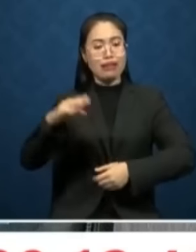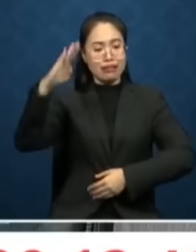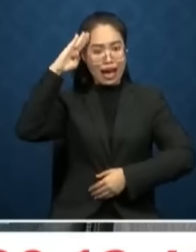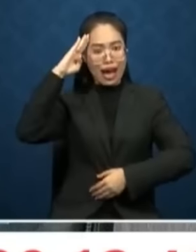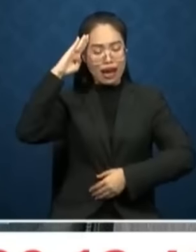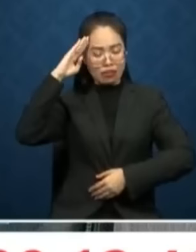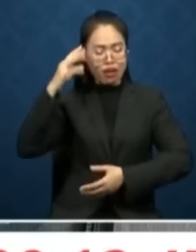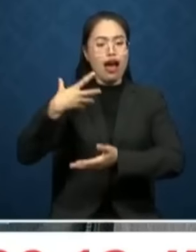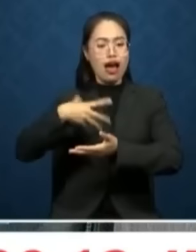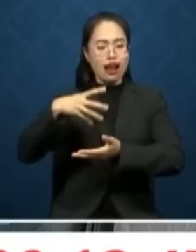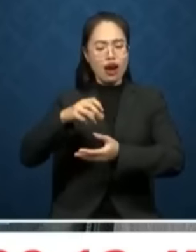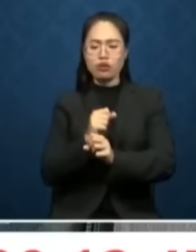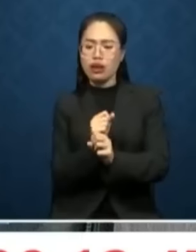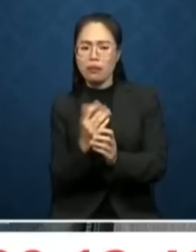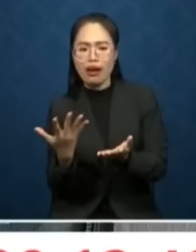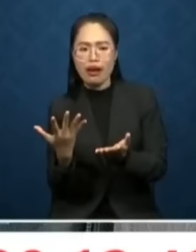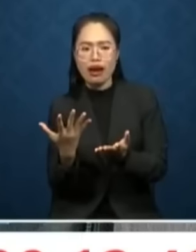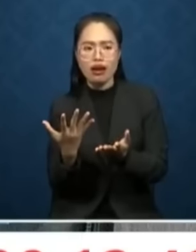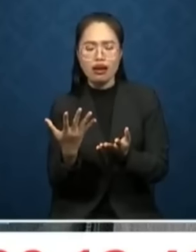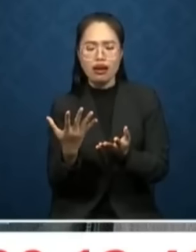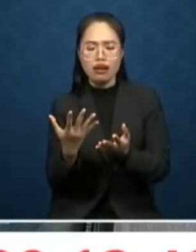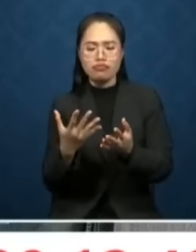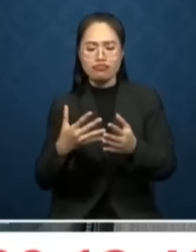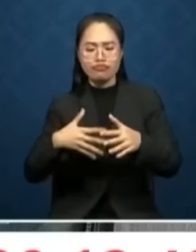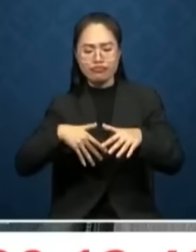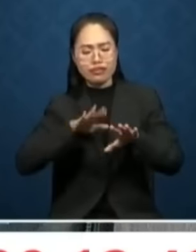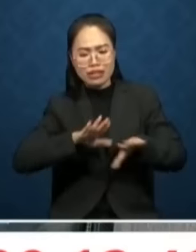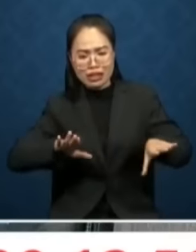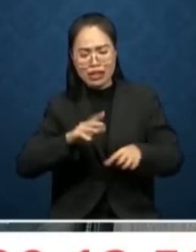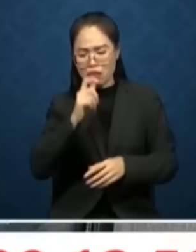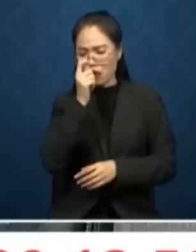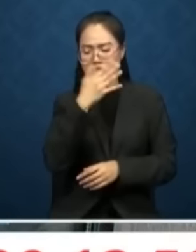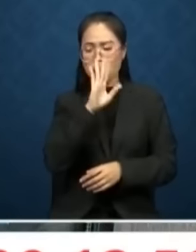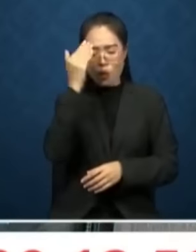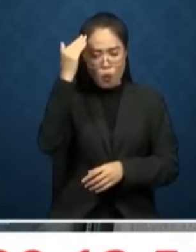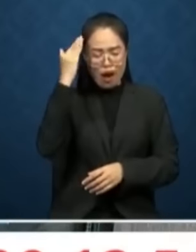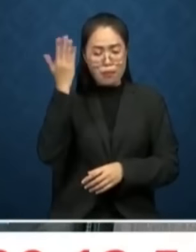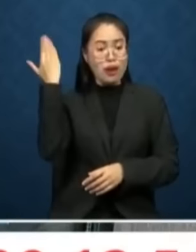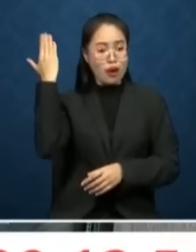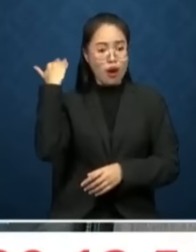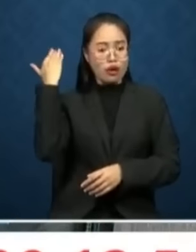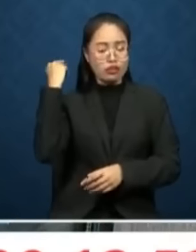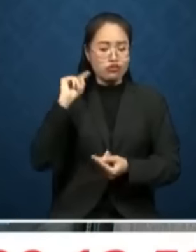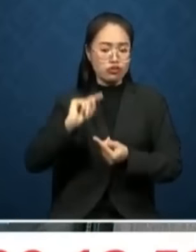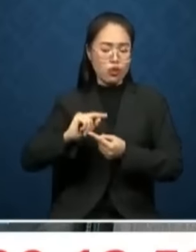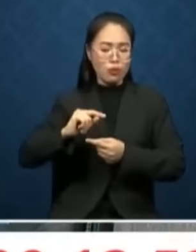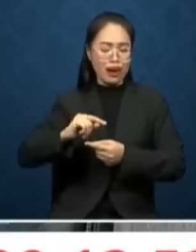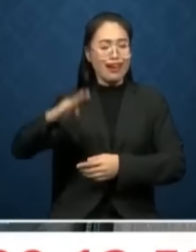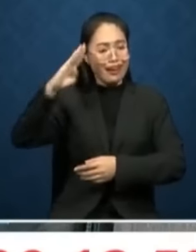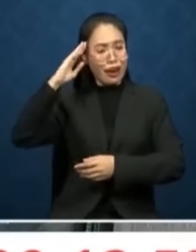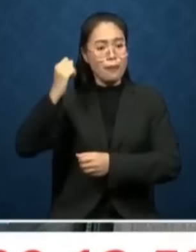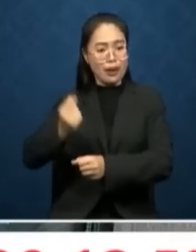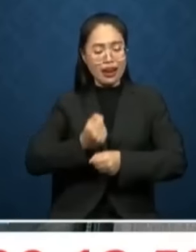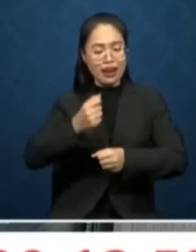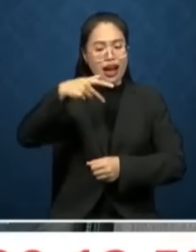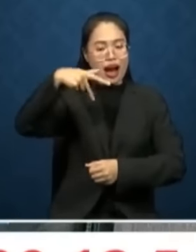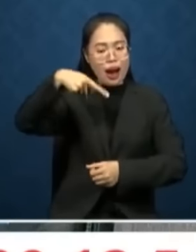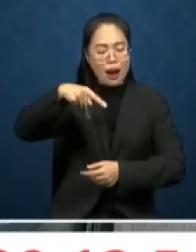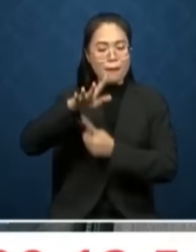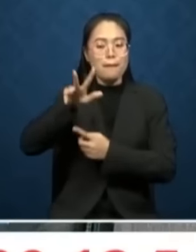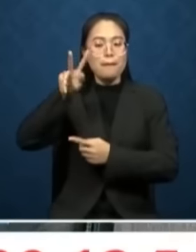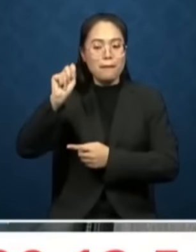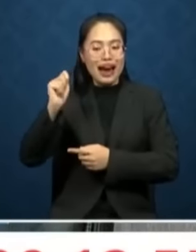ฟังได้อย่างไรเพราะแม้เขาจะรับการอภัยโทษแล้วซึ่งความจริงเรื่องนี้พันธานรสิงห์บกพร่องโด